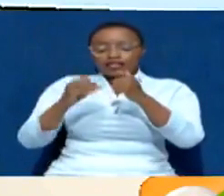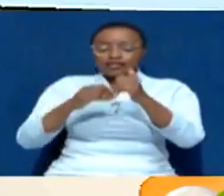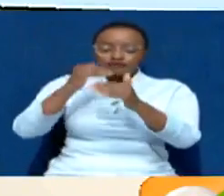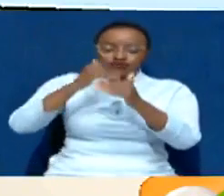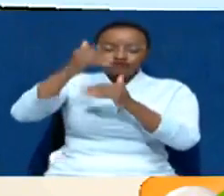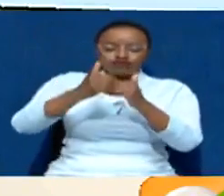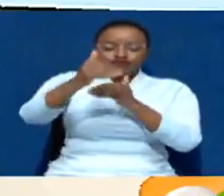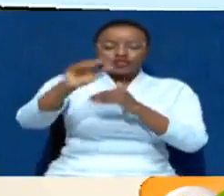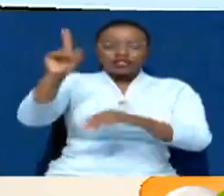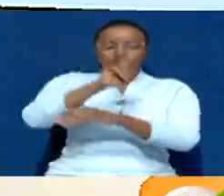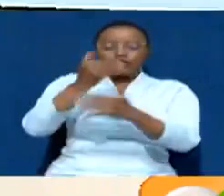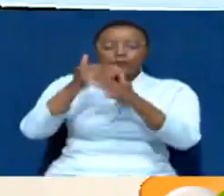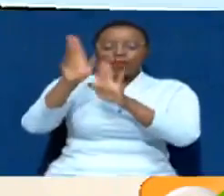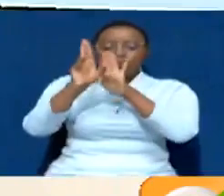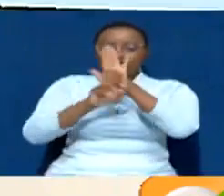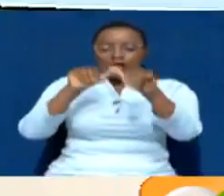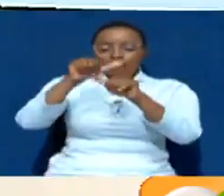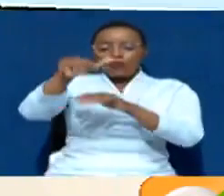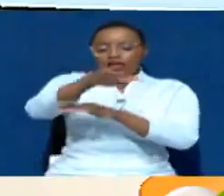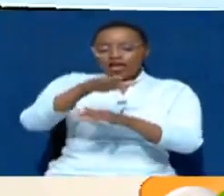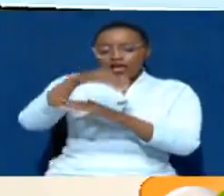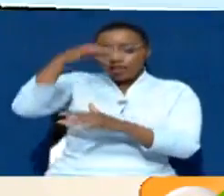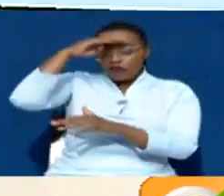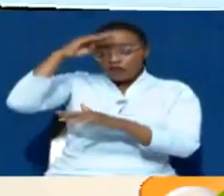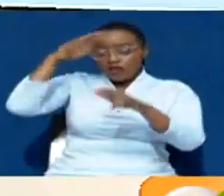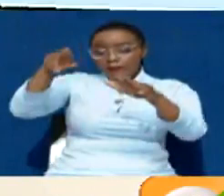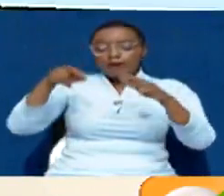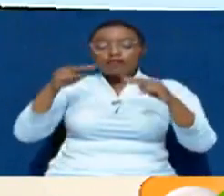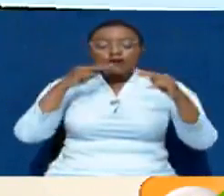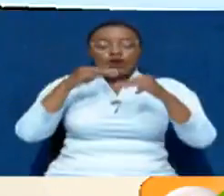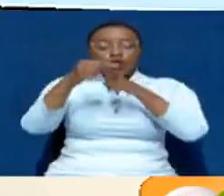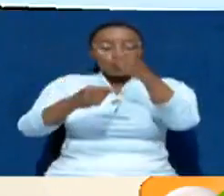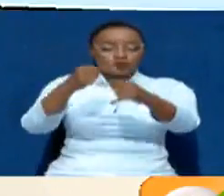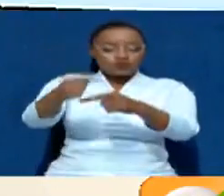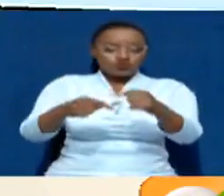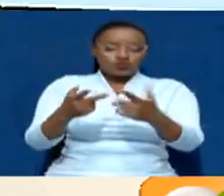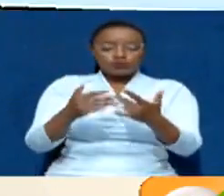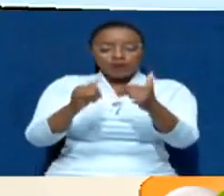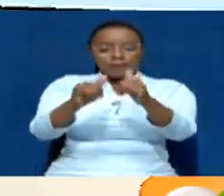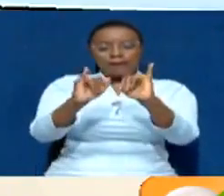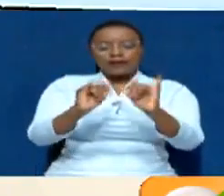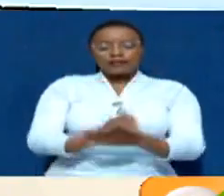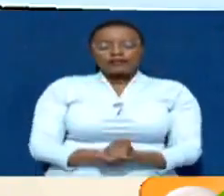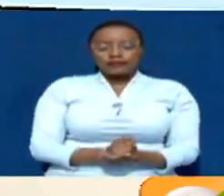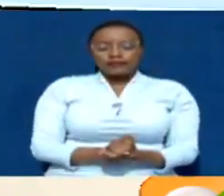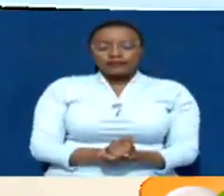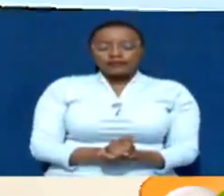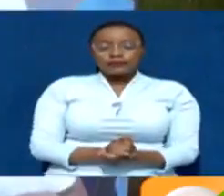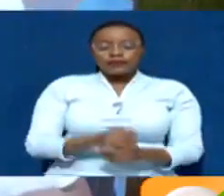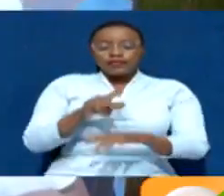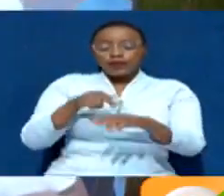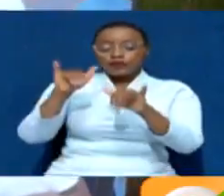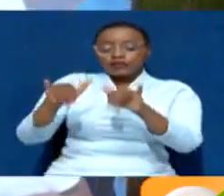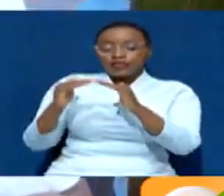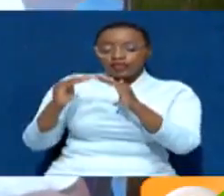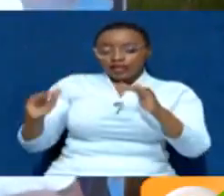Aidha, masharti yaliyotangazwa awali kuhusu maeneo ya burudani na pia maabadi yataendelea kutekelezwa. That the hours of